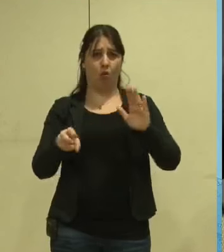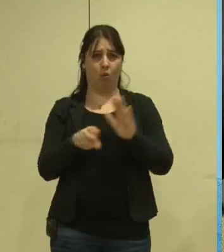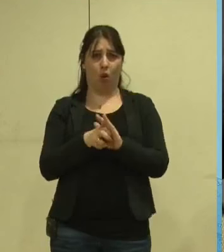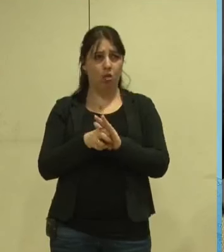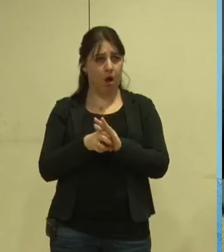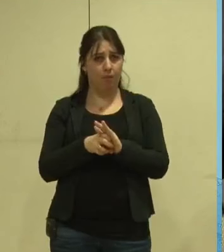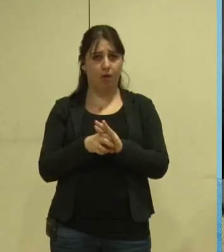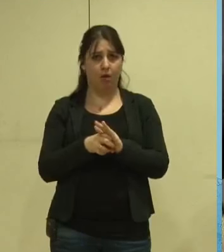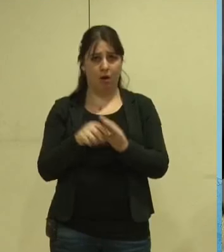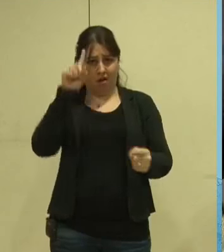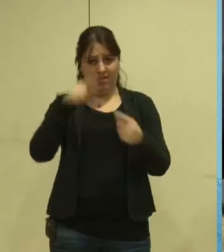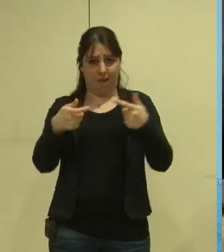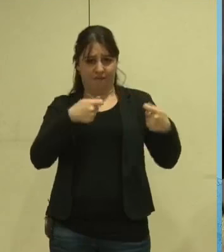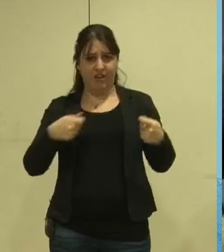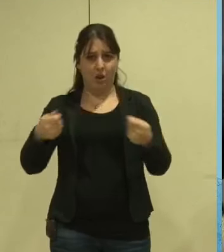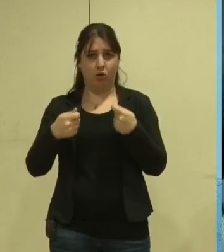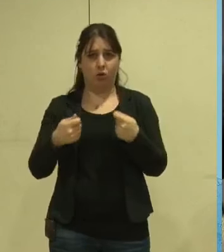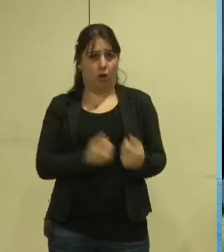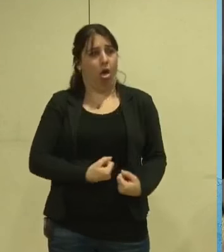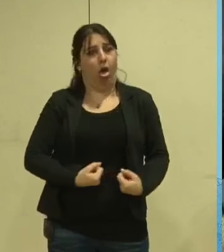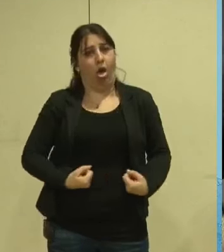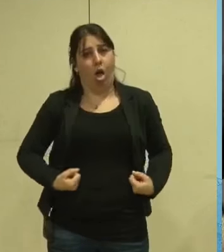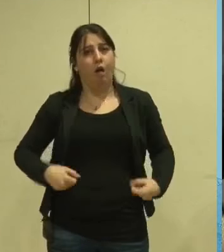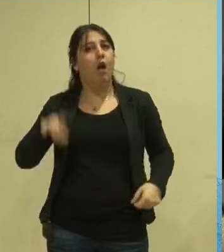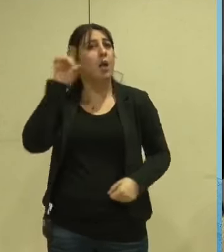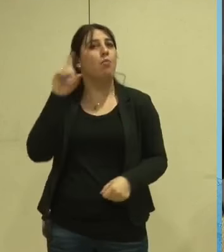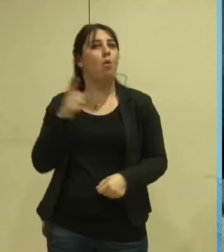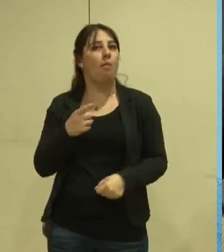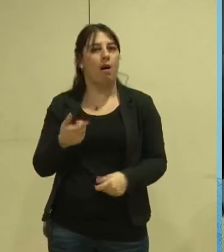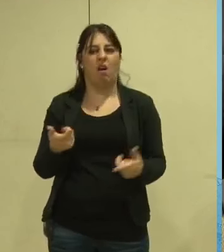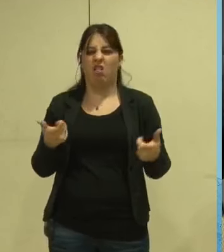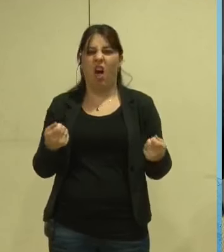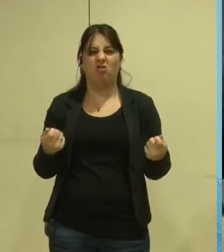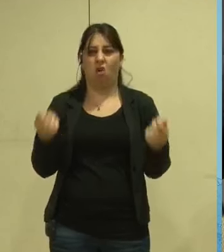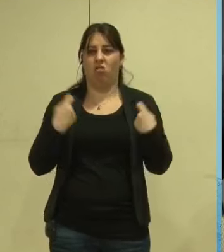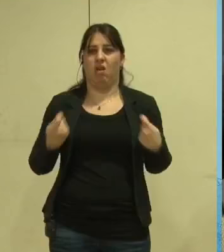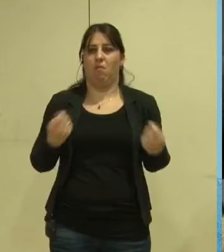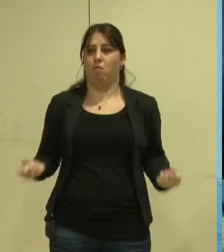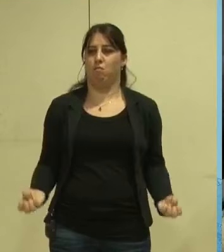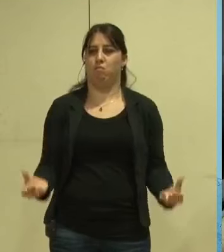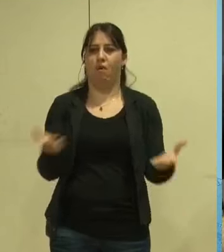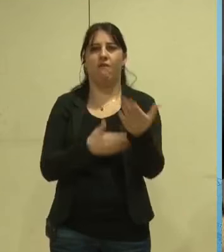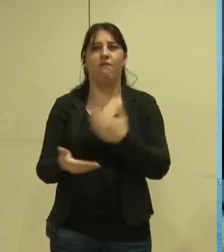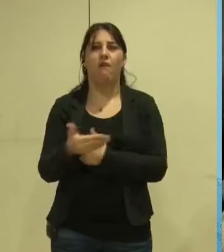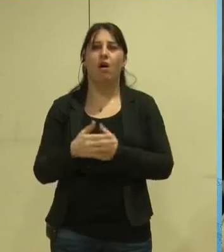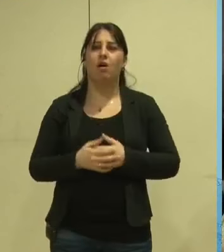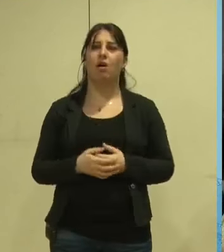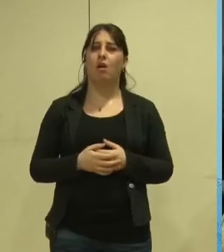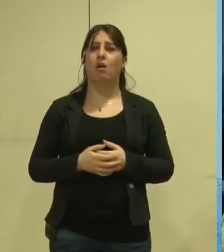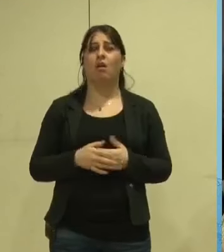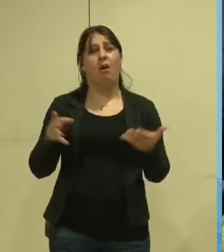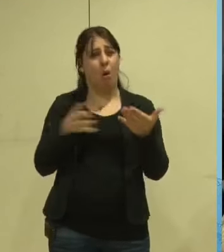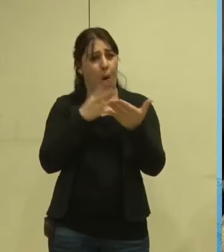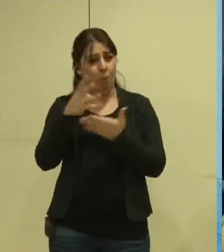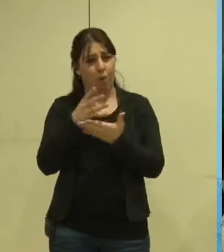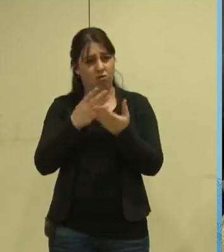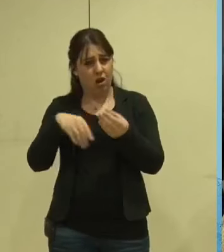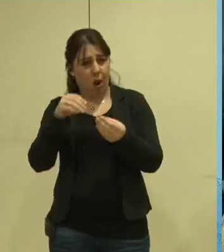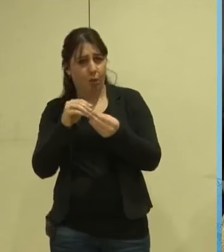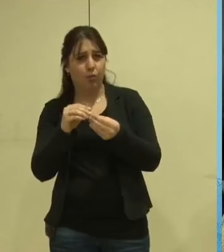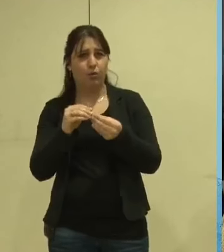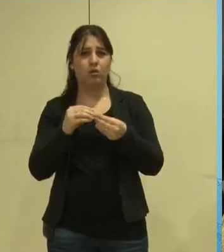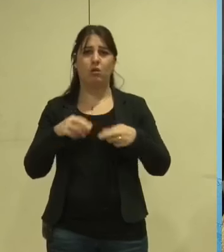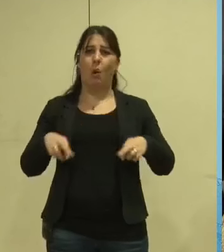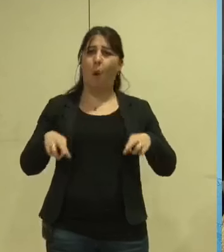et après tout, pourquoi ne pas leur prendre toujours plus d'argent? De plus, quand le projet sera fini, s'il doit y avoir des travaux sur les